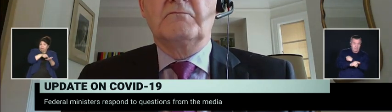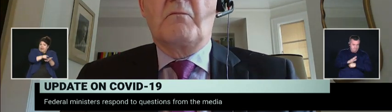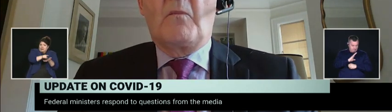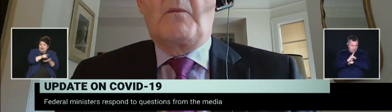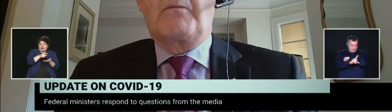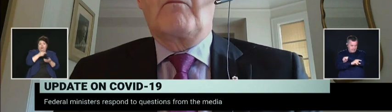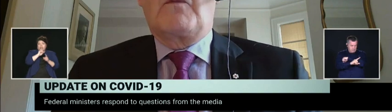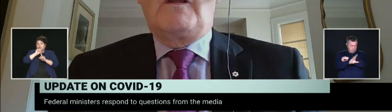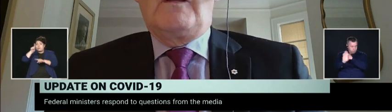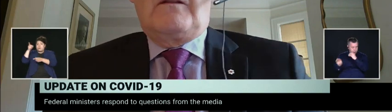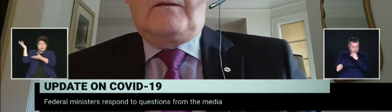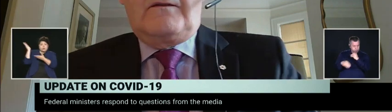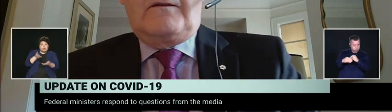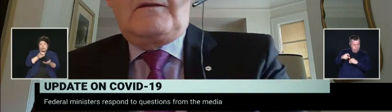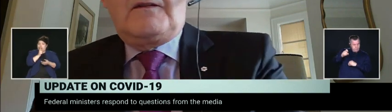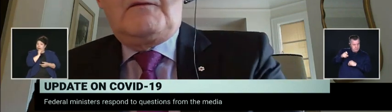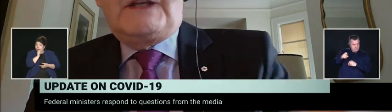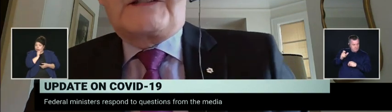nécessaire?